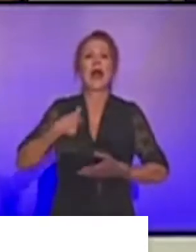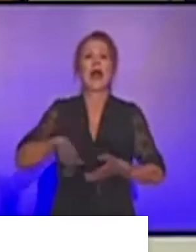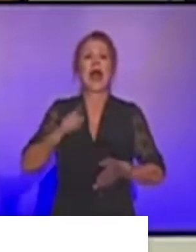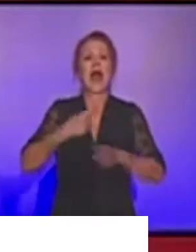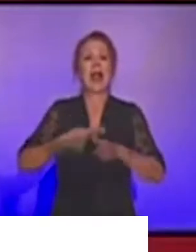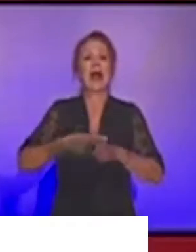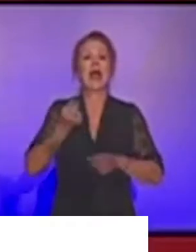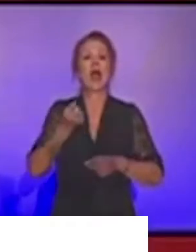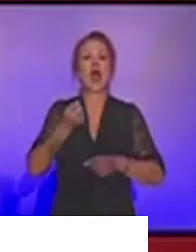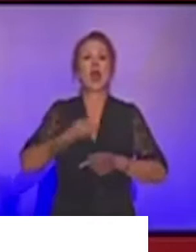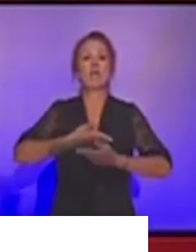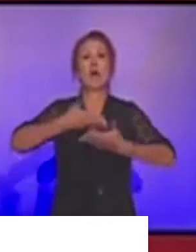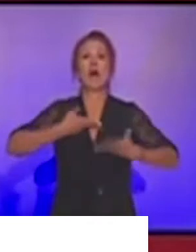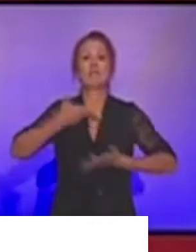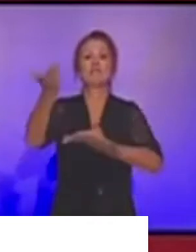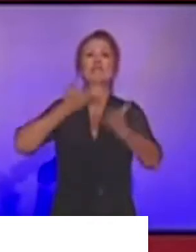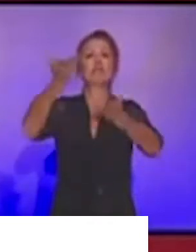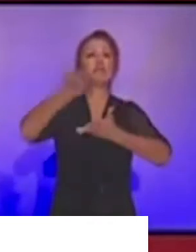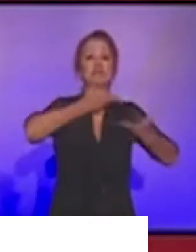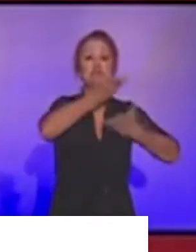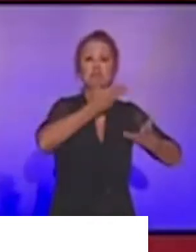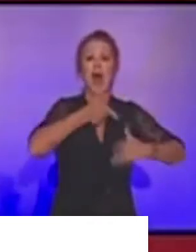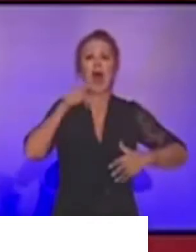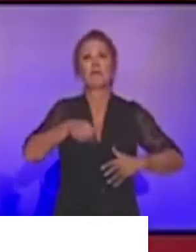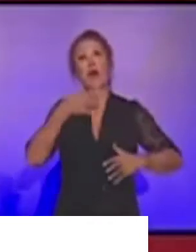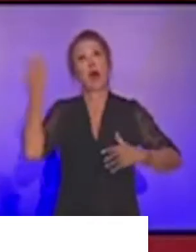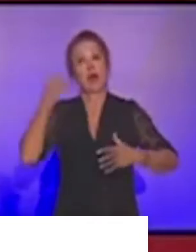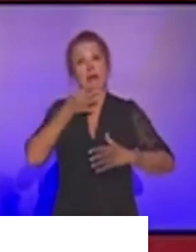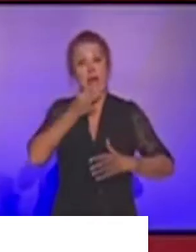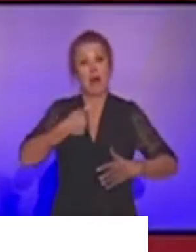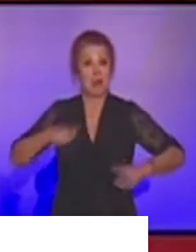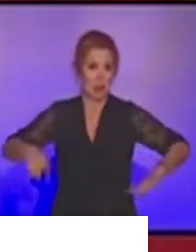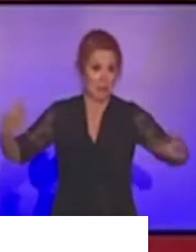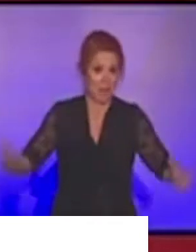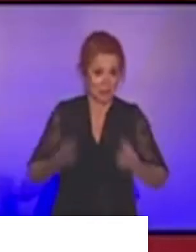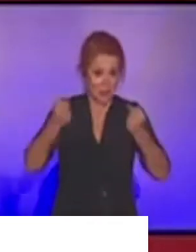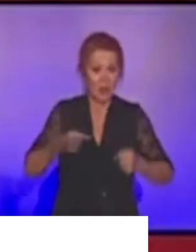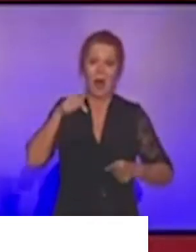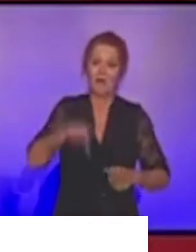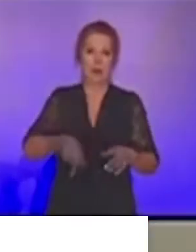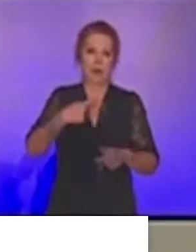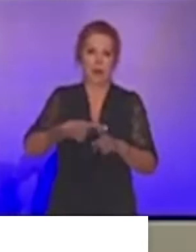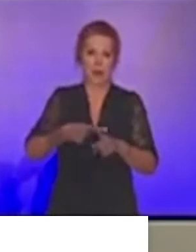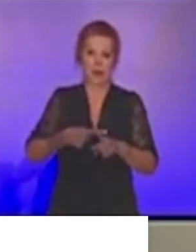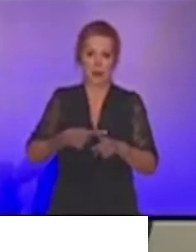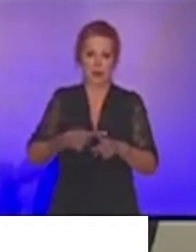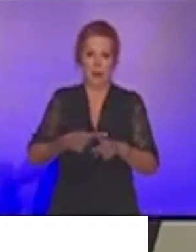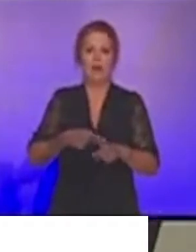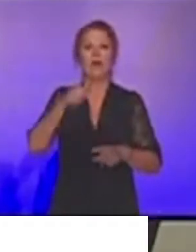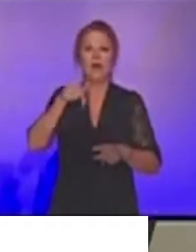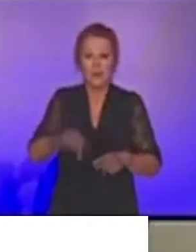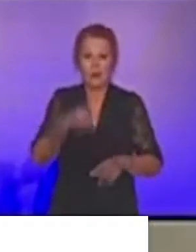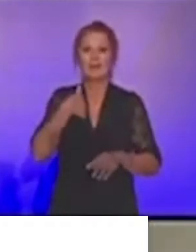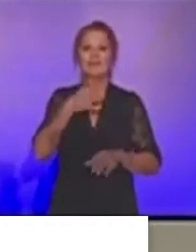οικονομίας που εμφανιζόταν ως ο απομηχανής θεός εκθέτει την ελληνική οικονομία. Και αυτό